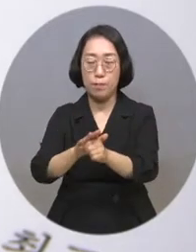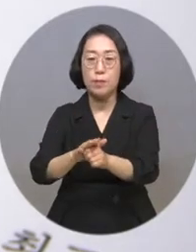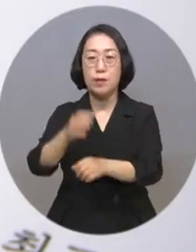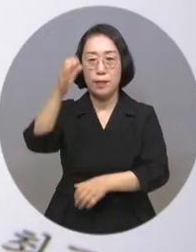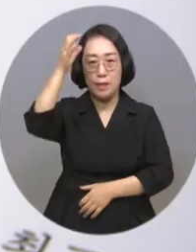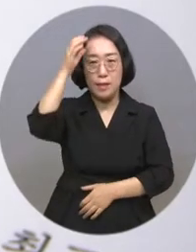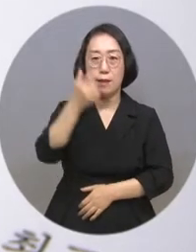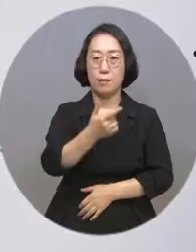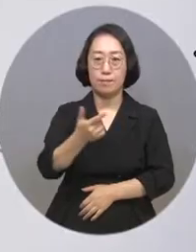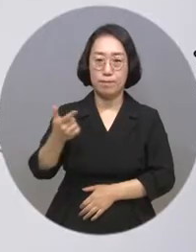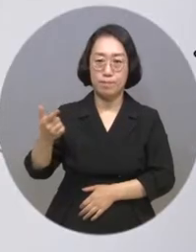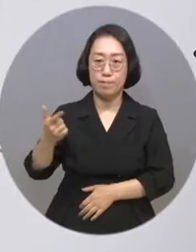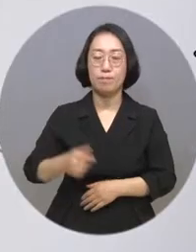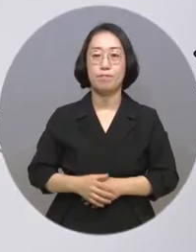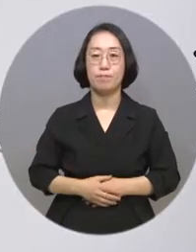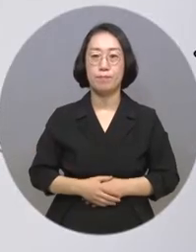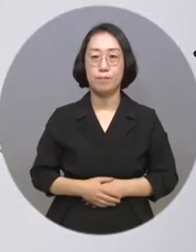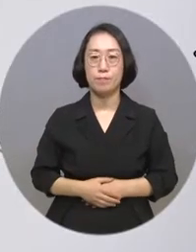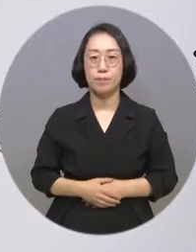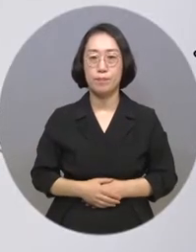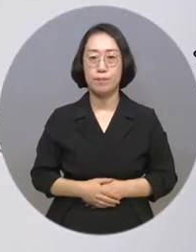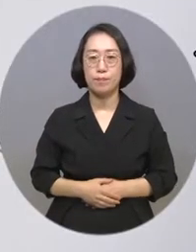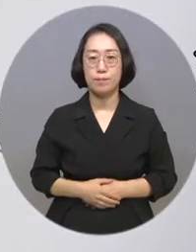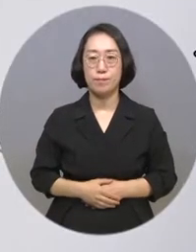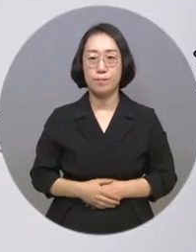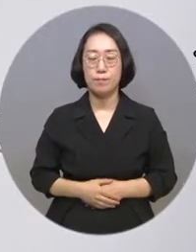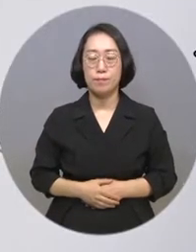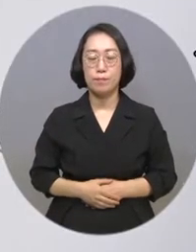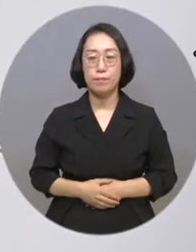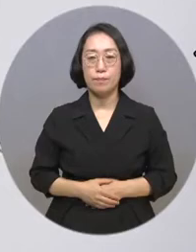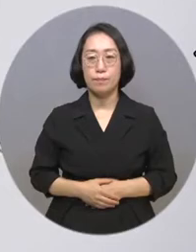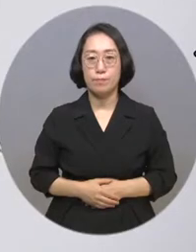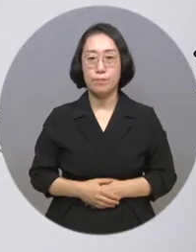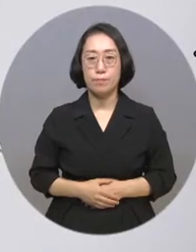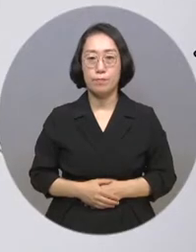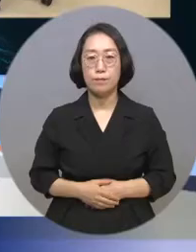있습니다. 복지TV 전북방송 장유진입니다.